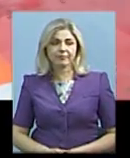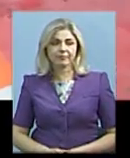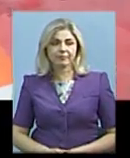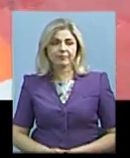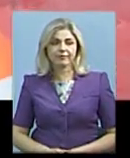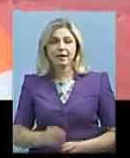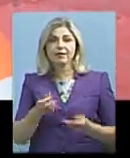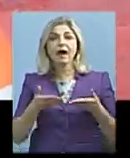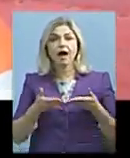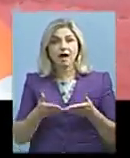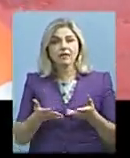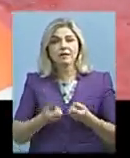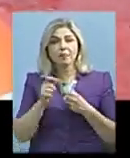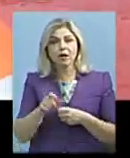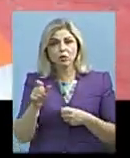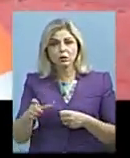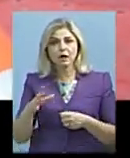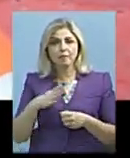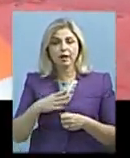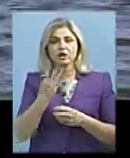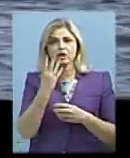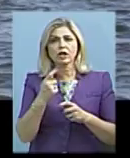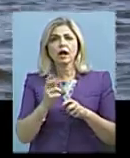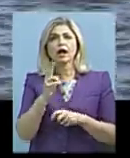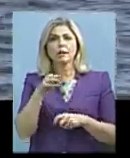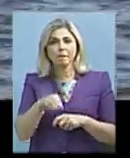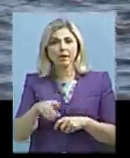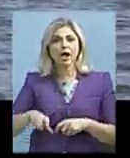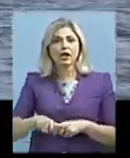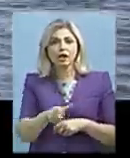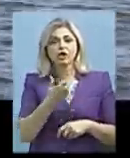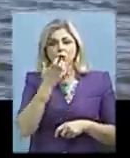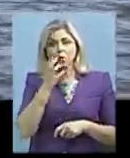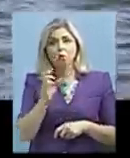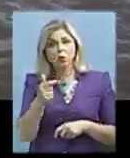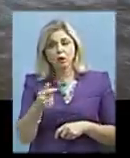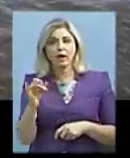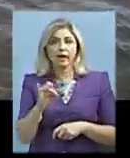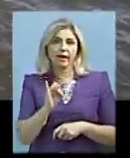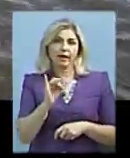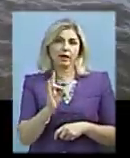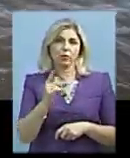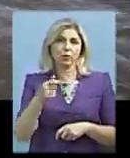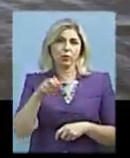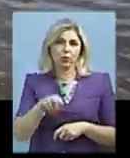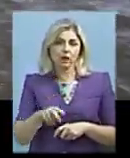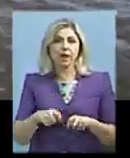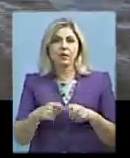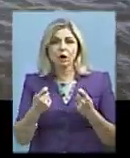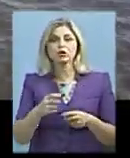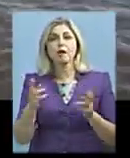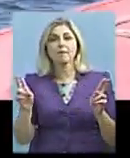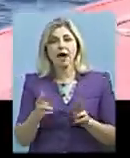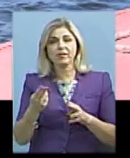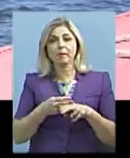На катері рятувальники патрулем пройшли близько 4 кілометрів річкою Південний Буг та Інгул. Порушень правил безпеки на воді не